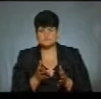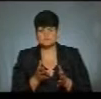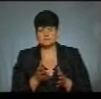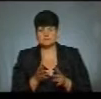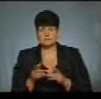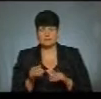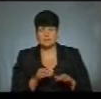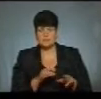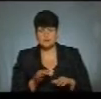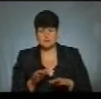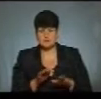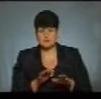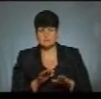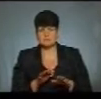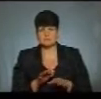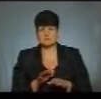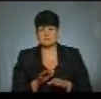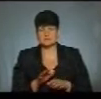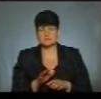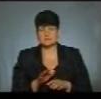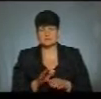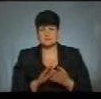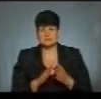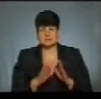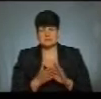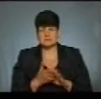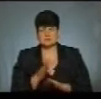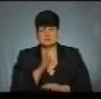ці реанімаційні міроприємства, стан пацієнтки